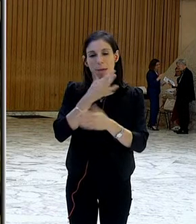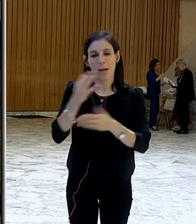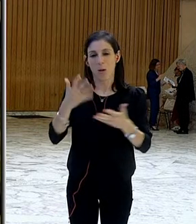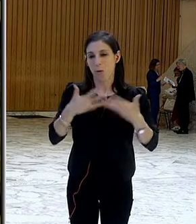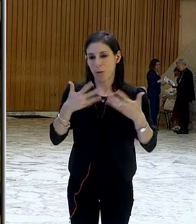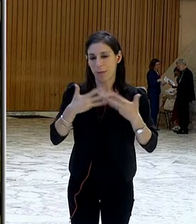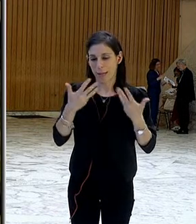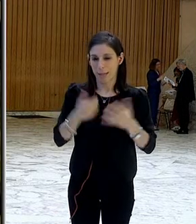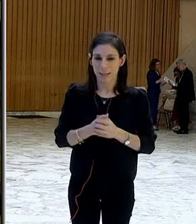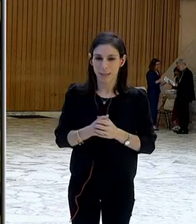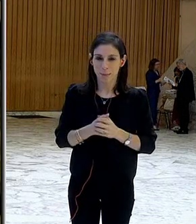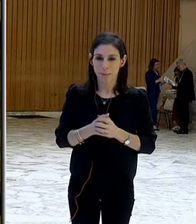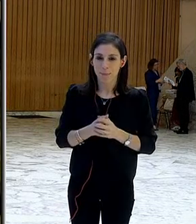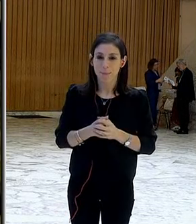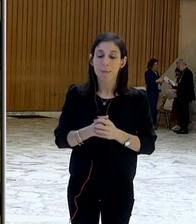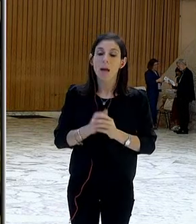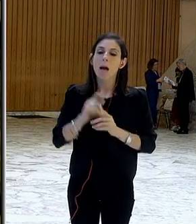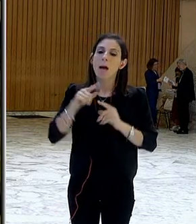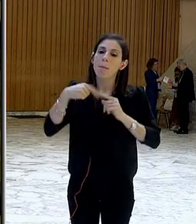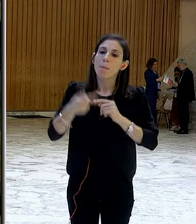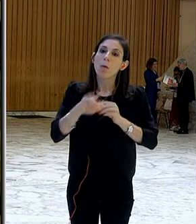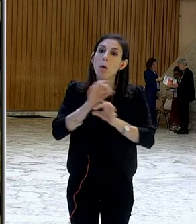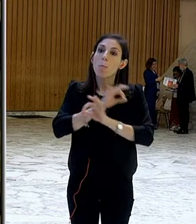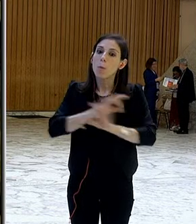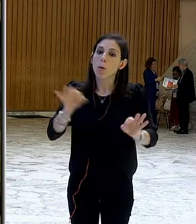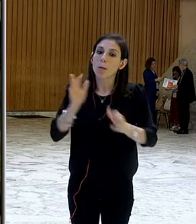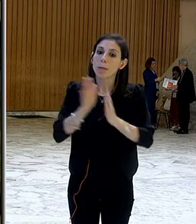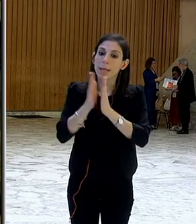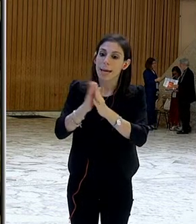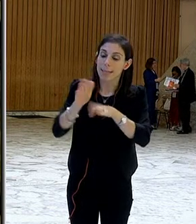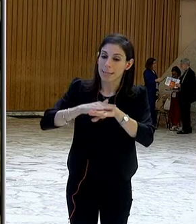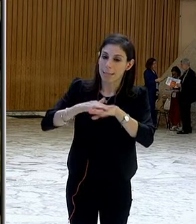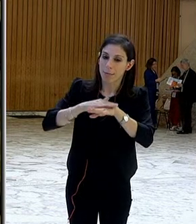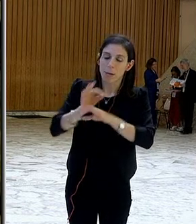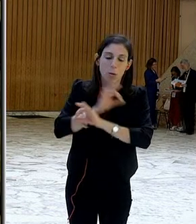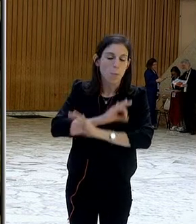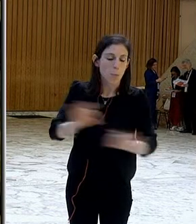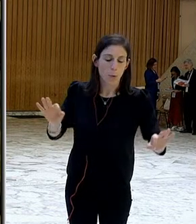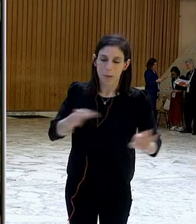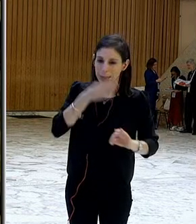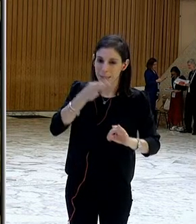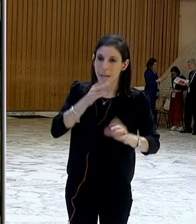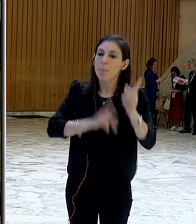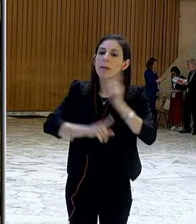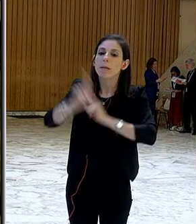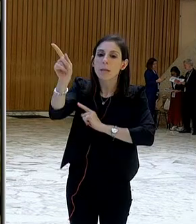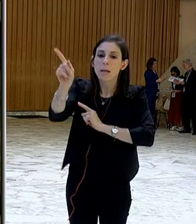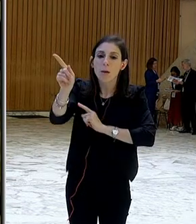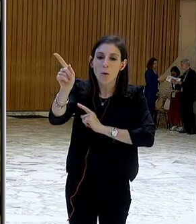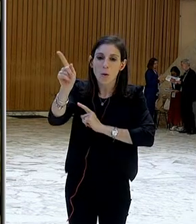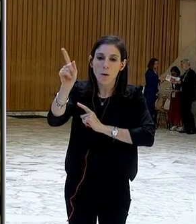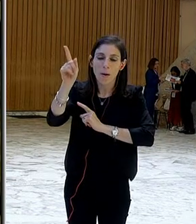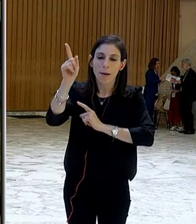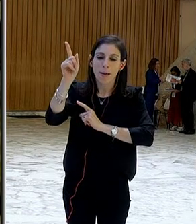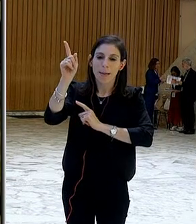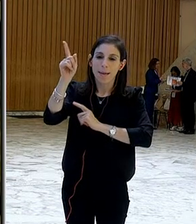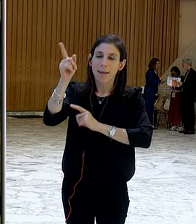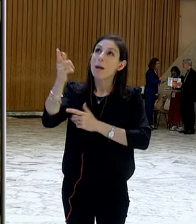En demeurant toujours prêt pour servir l'Église, Dieu n'a jamais cessé de nous renouveler son invitation à le suivre.